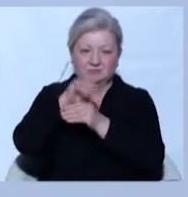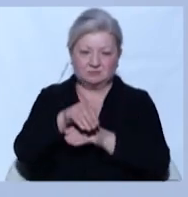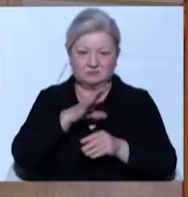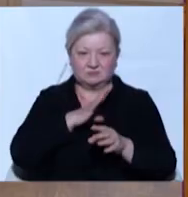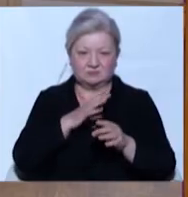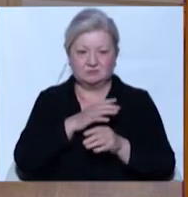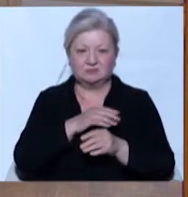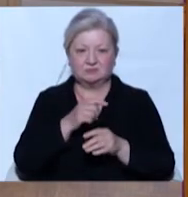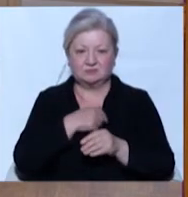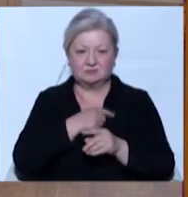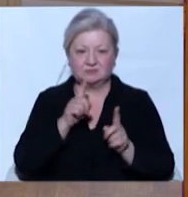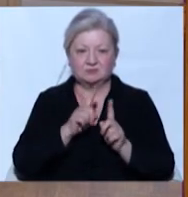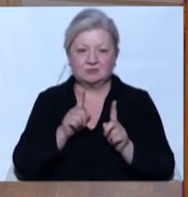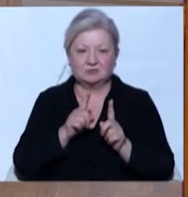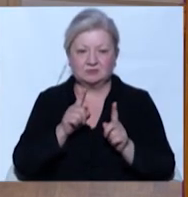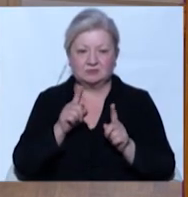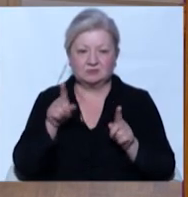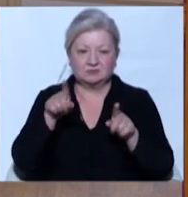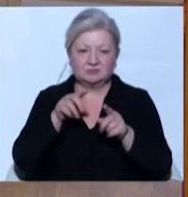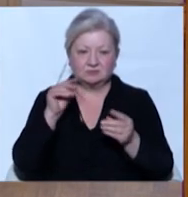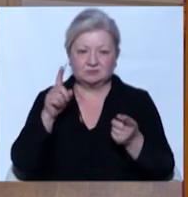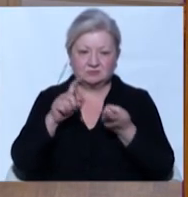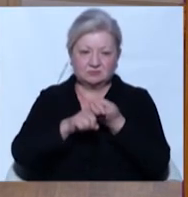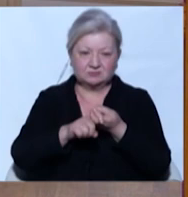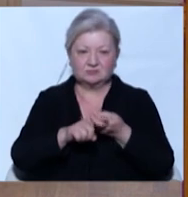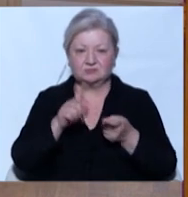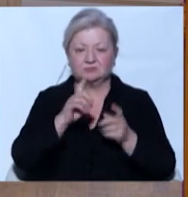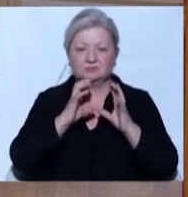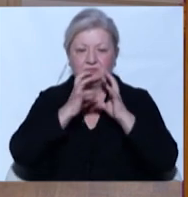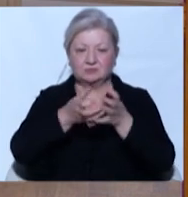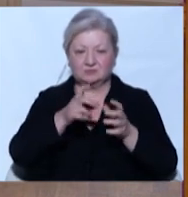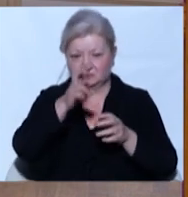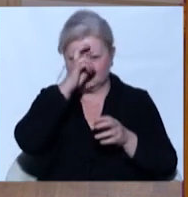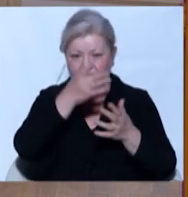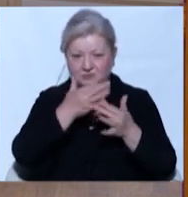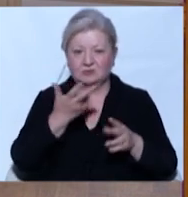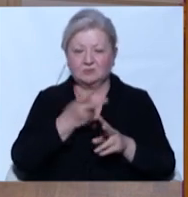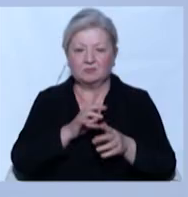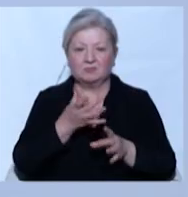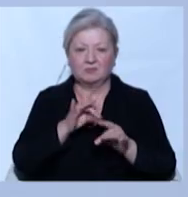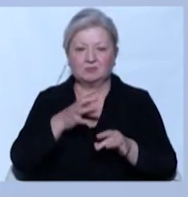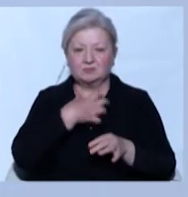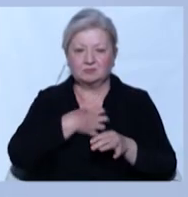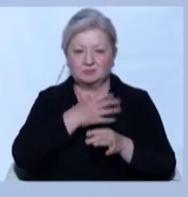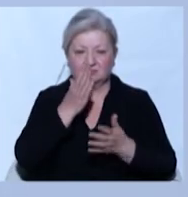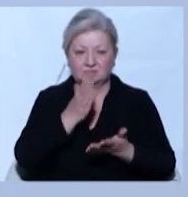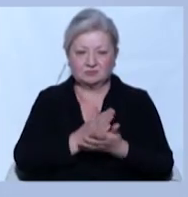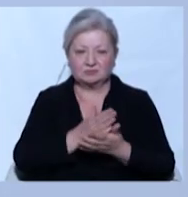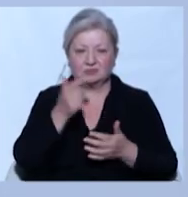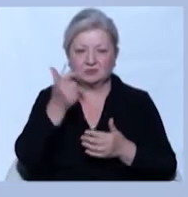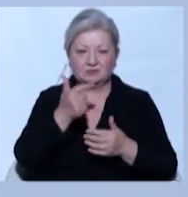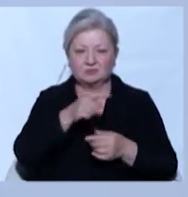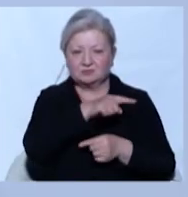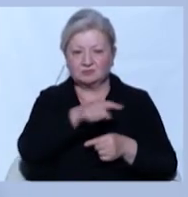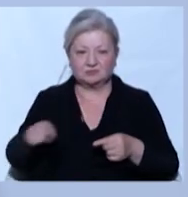ერთად, რაც შეეხება მსოფლიოს ქვეყნებს. მაგრამ ძალიან მნიშვნელოვანი იქნება ზოგადად მიმოვიხილოთ მსოფლიო გეოგრაფიის ის